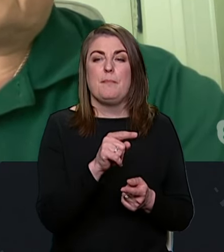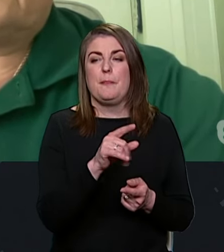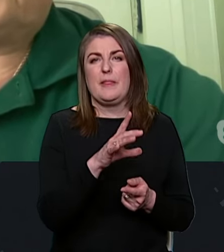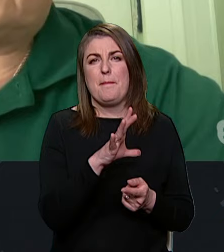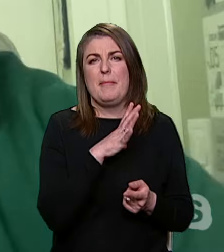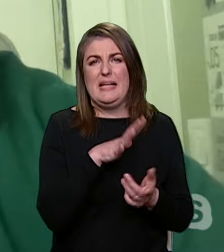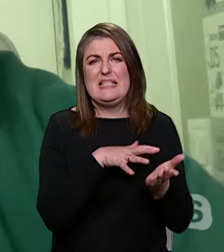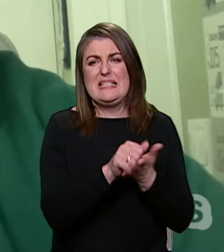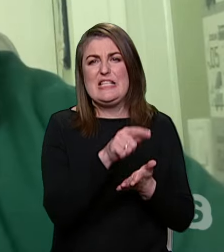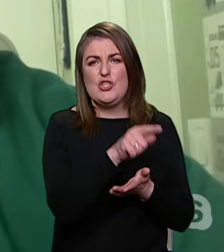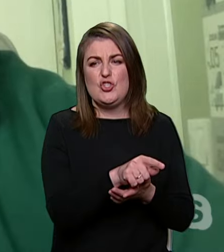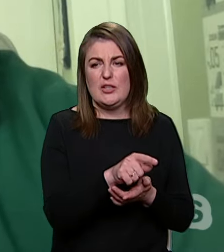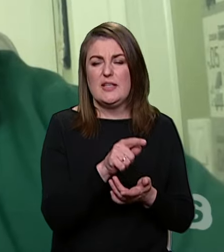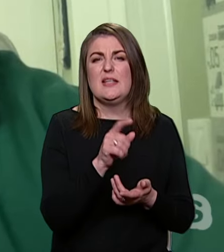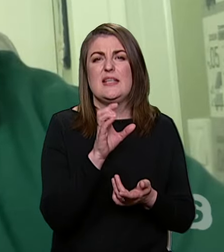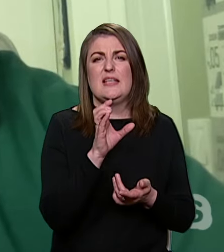серни знищені, потім